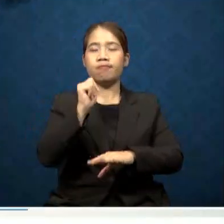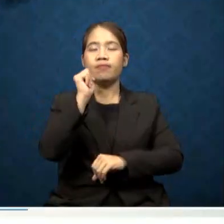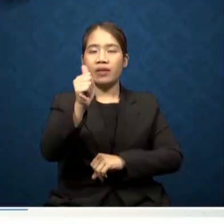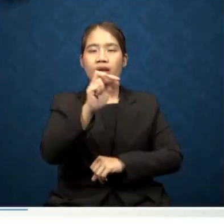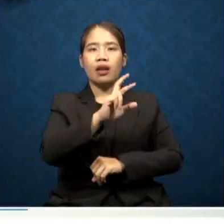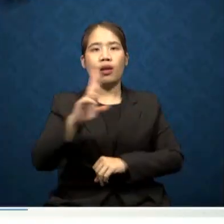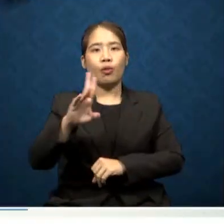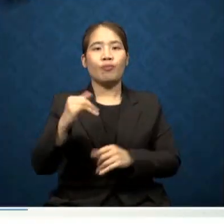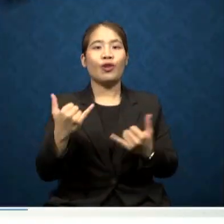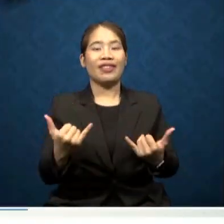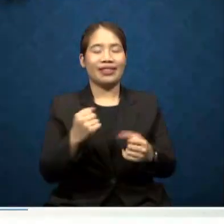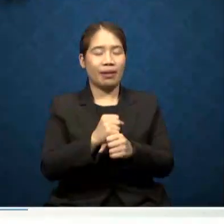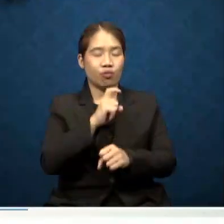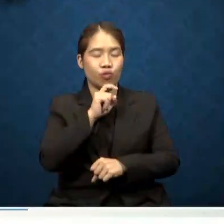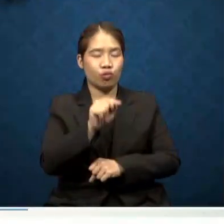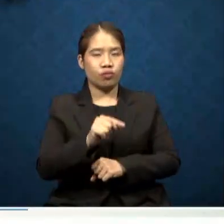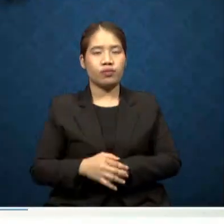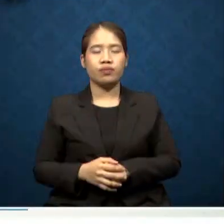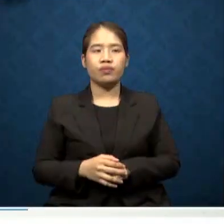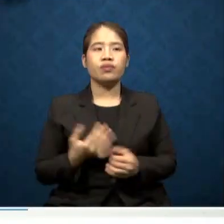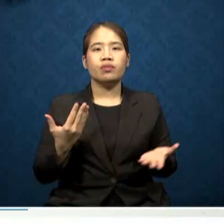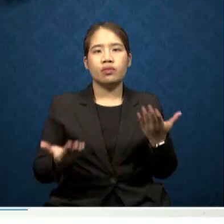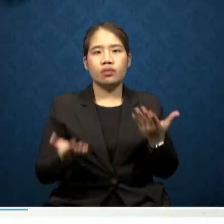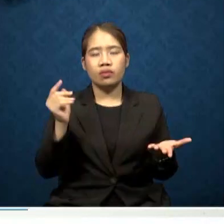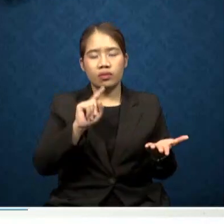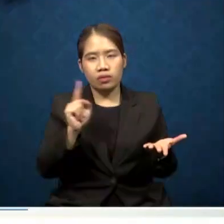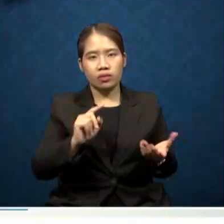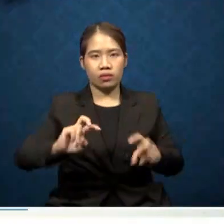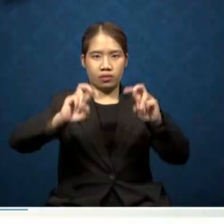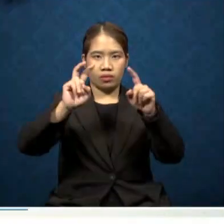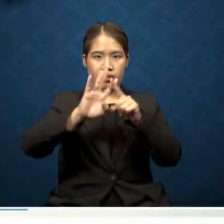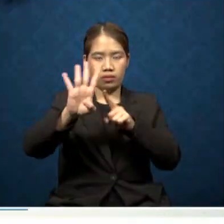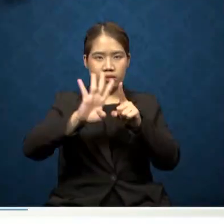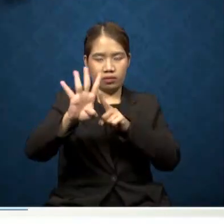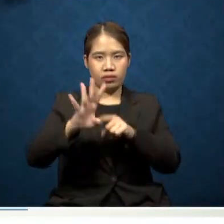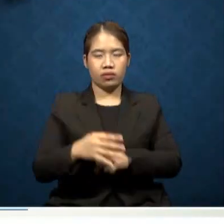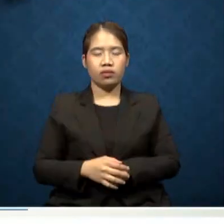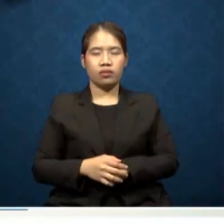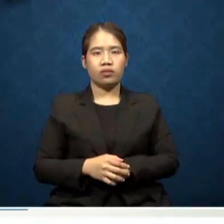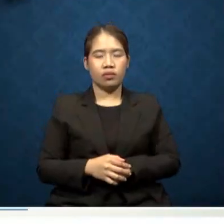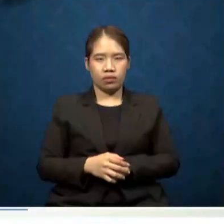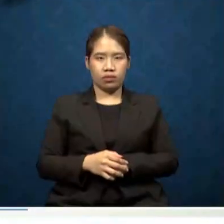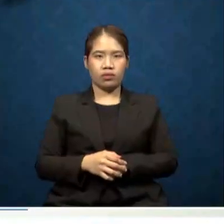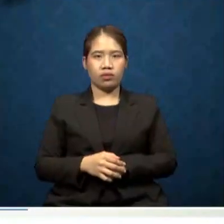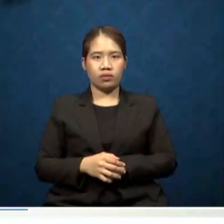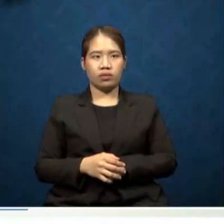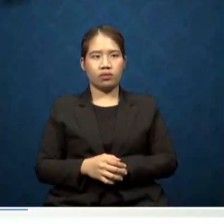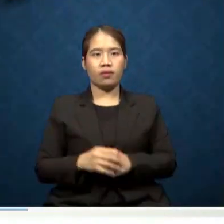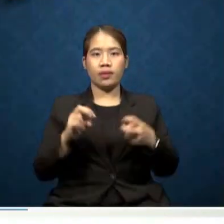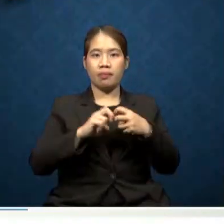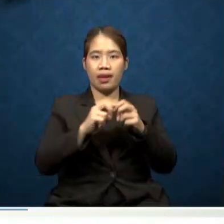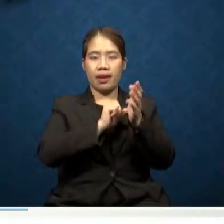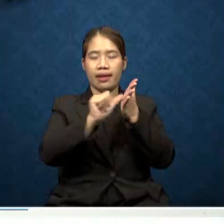ปัจจุบันนะเรื่องที่ประเด็นที่ 4ครับนะเป็นเรื่องการแก้ปัญหา